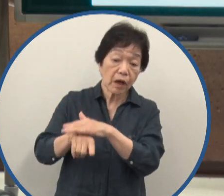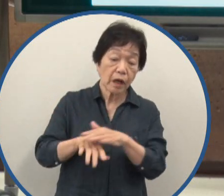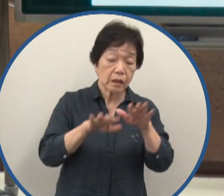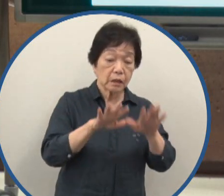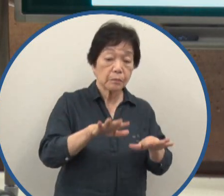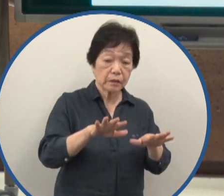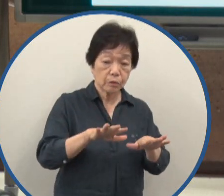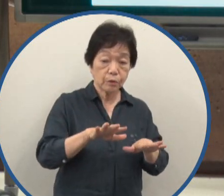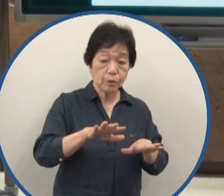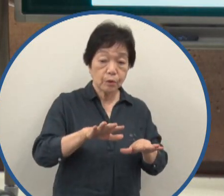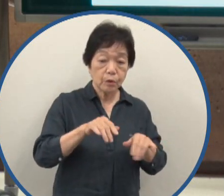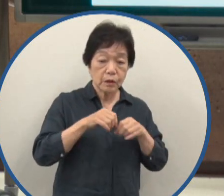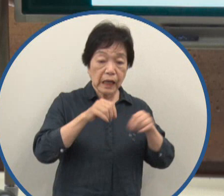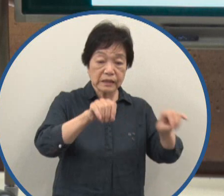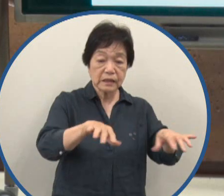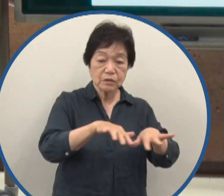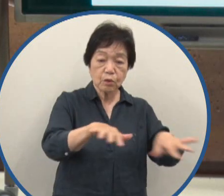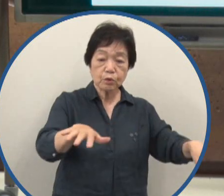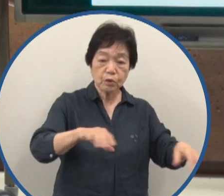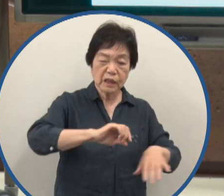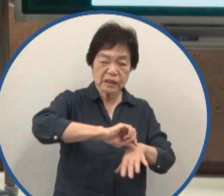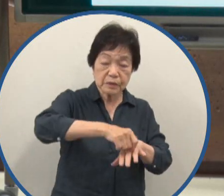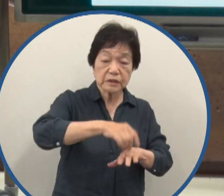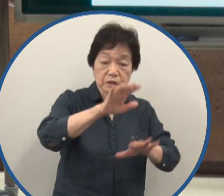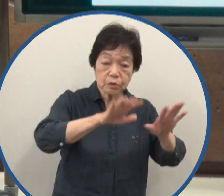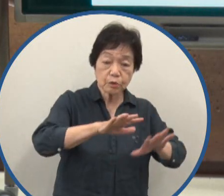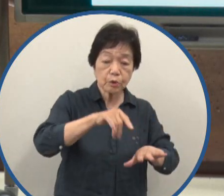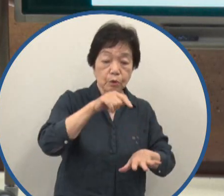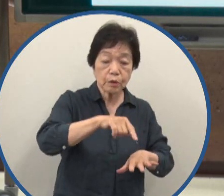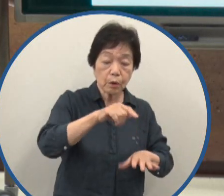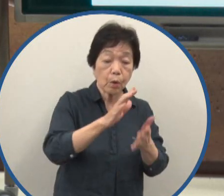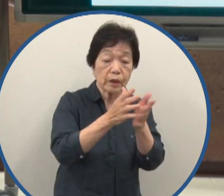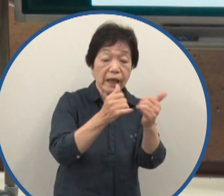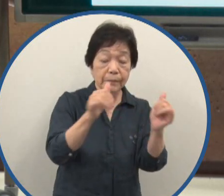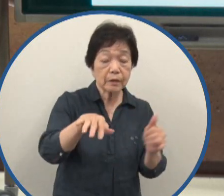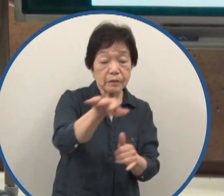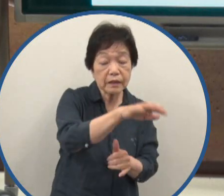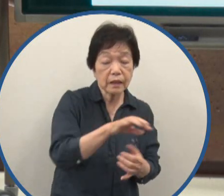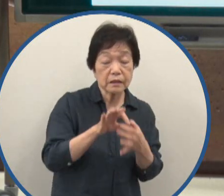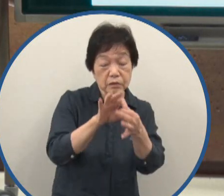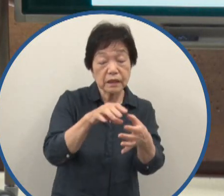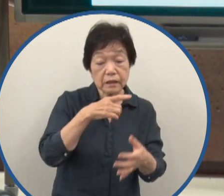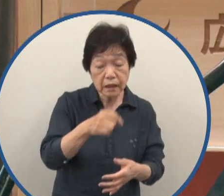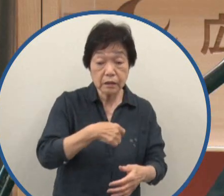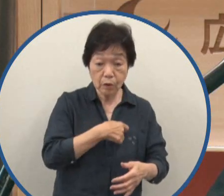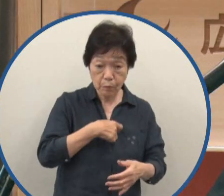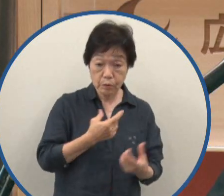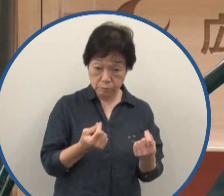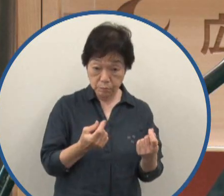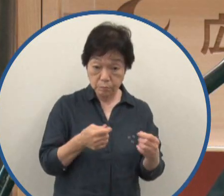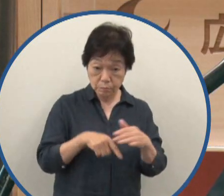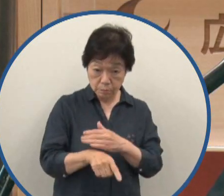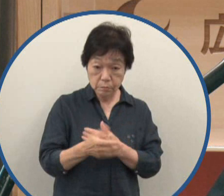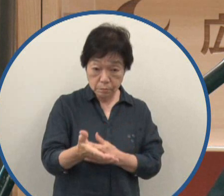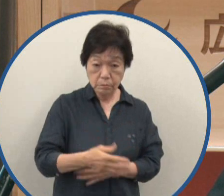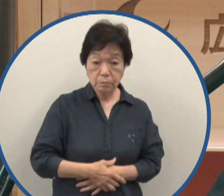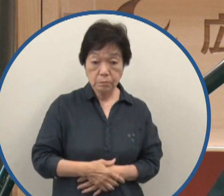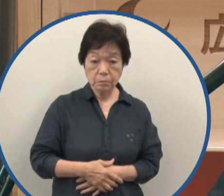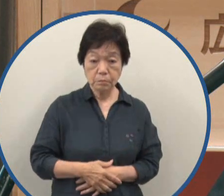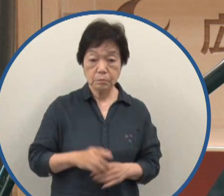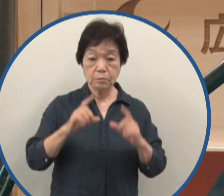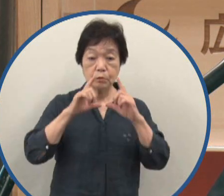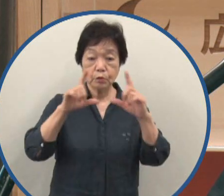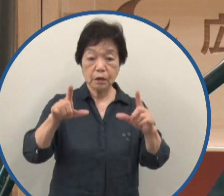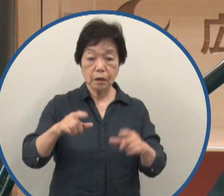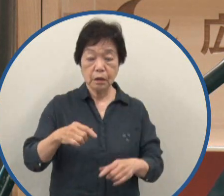感染状況にあるんだというようなメッセージをあの県民に伝えたいという、そういった部分もあったんでしょうか。 いや、あの我々は